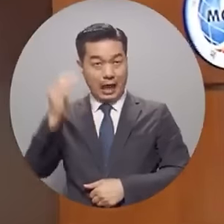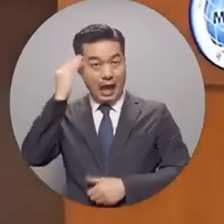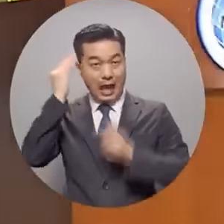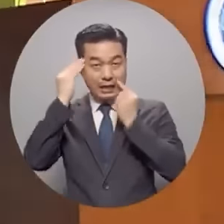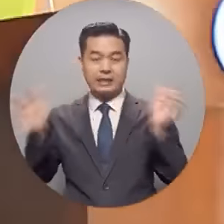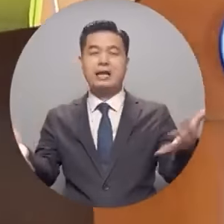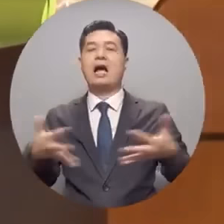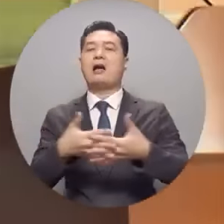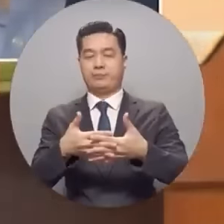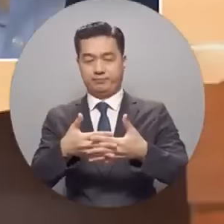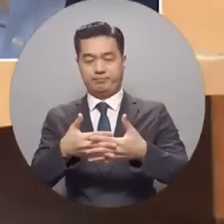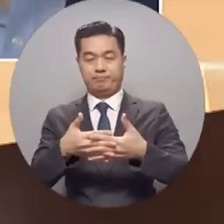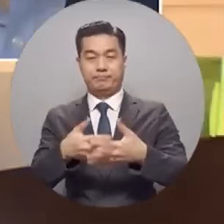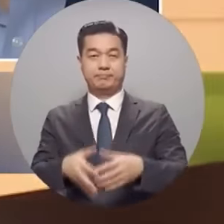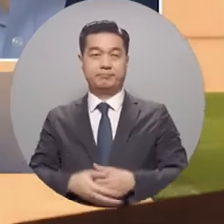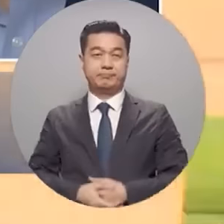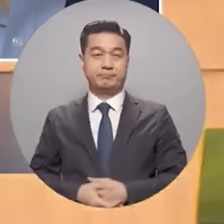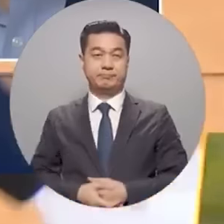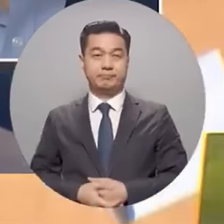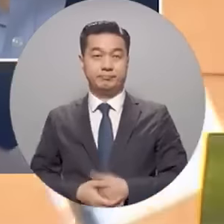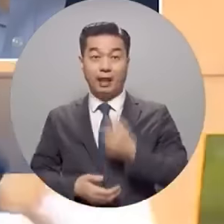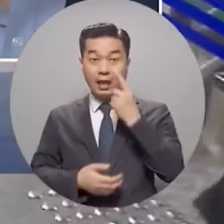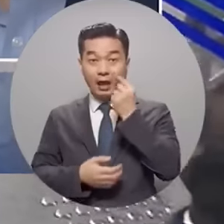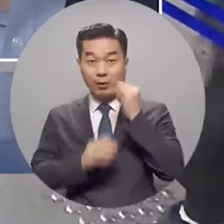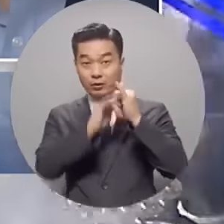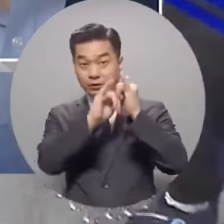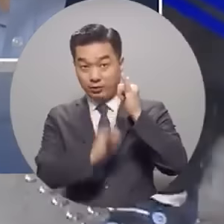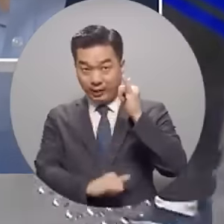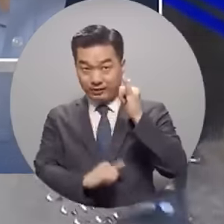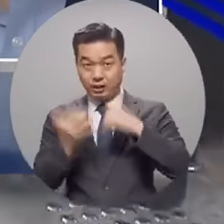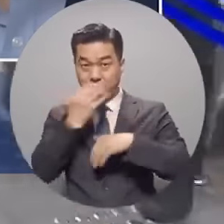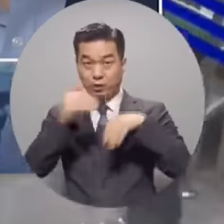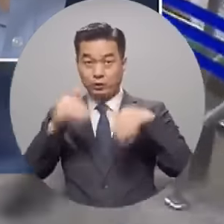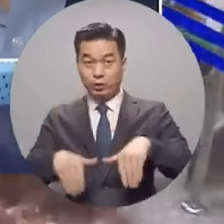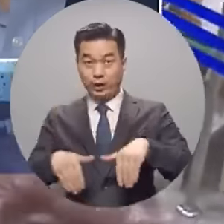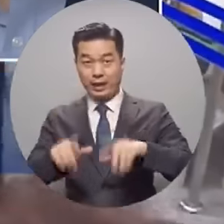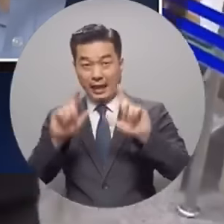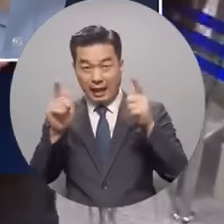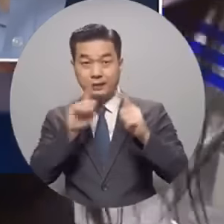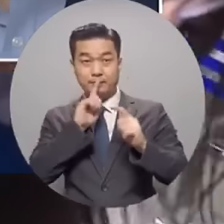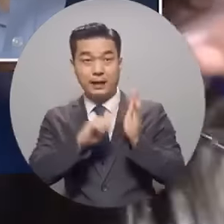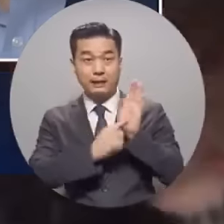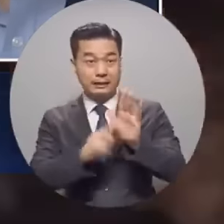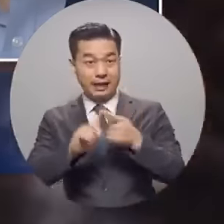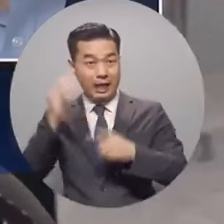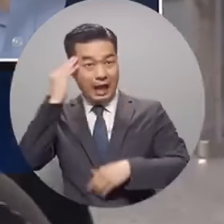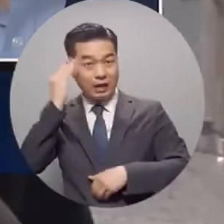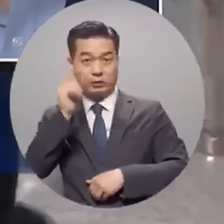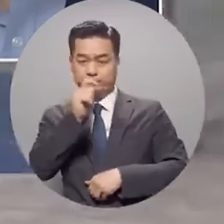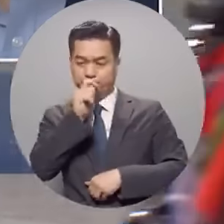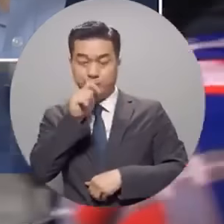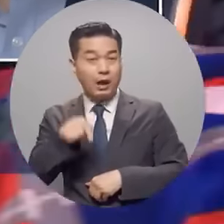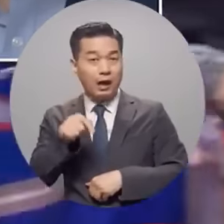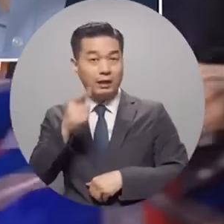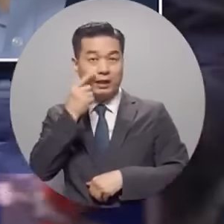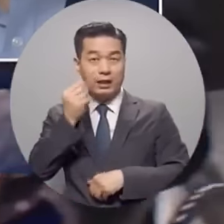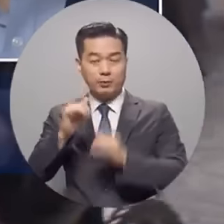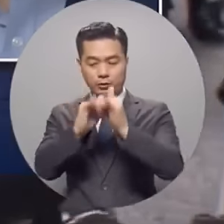합의라고 답했습니다. 일본이 역사적 사실인 위안부를 부인하는 발언에 대해 한국이 침묵한 것은 일본의 역사